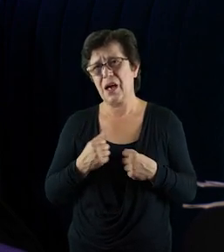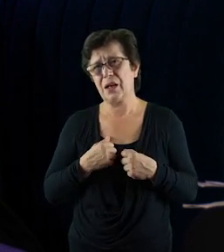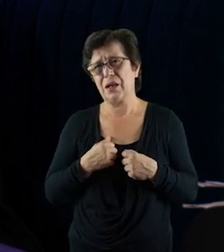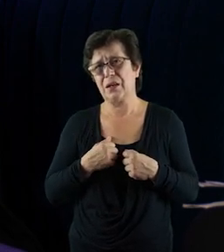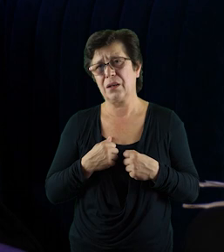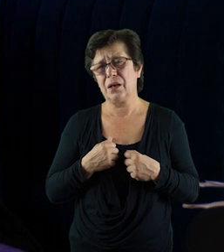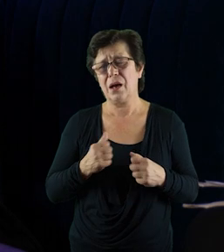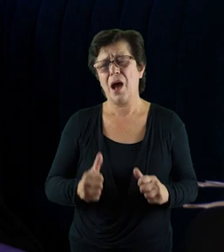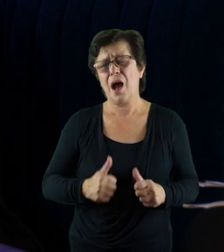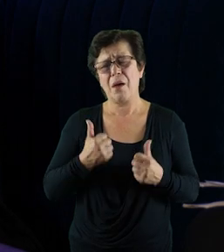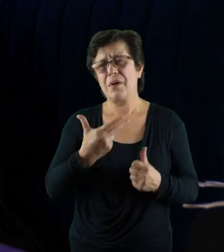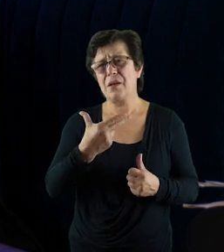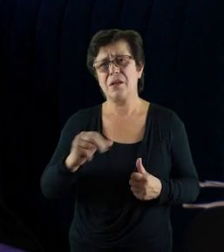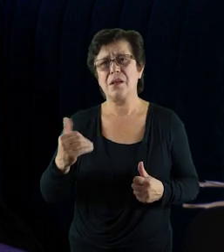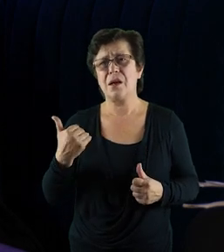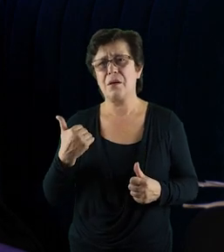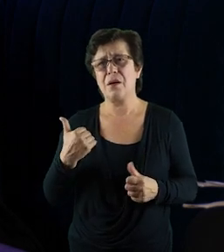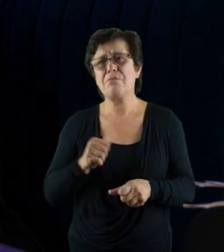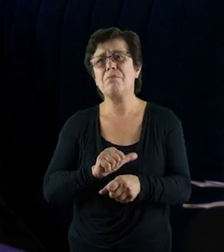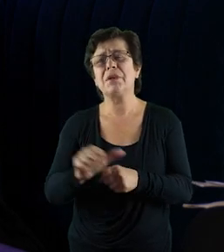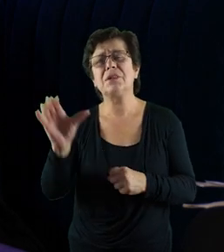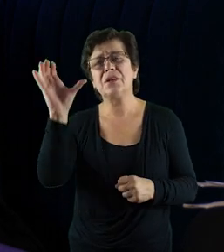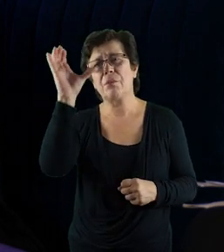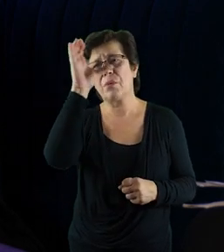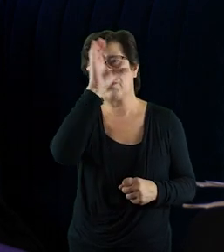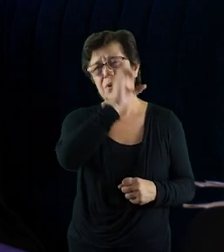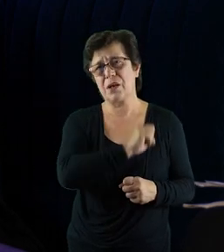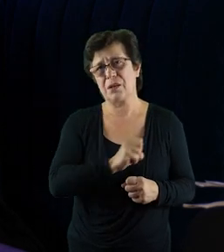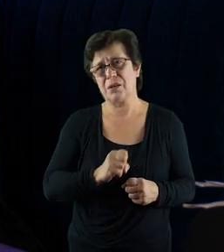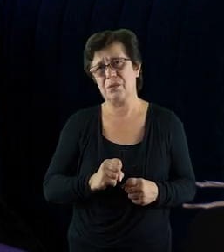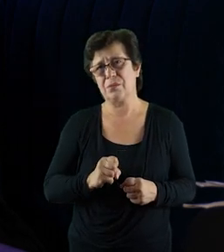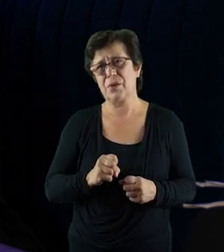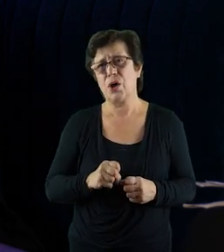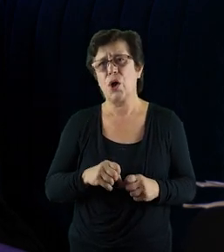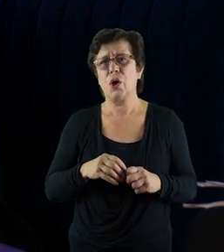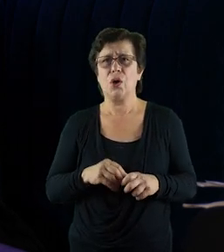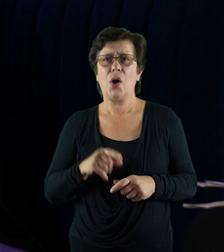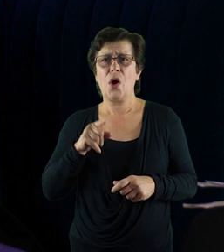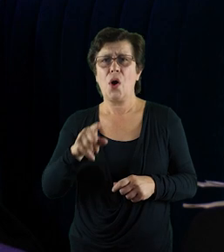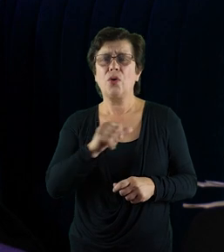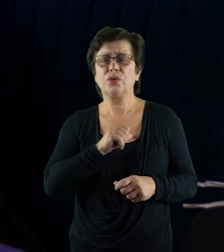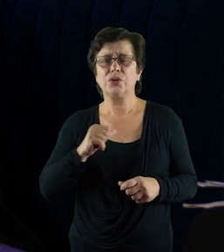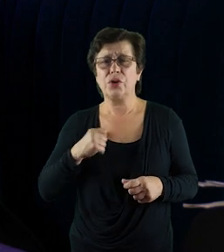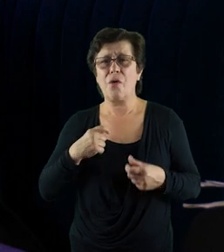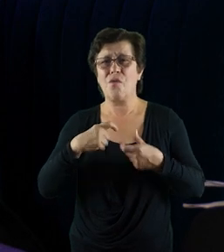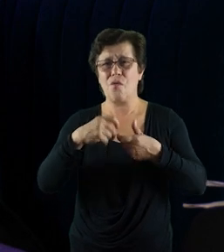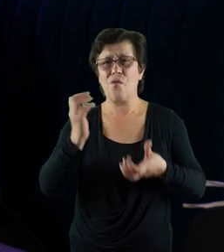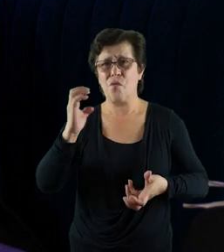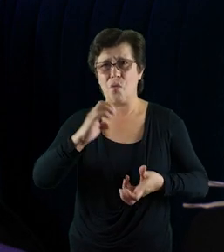żeby nie być zapomnianym. On, tak jak wielu twórców, jednak włączył się w budowanie tej